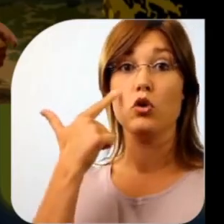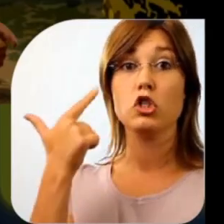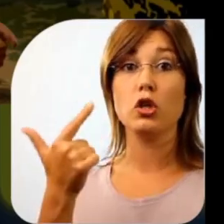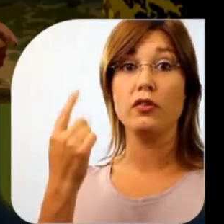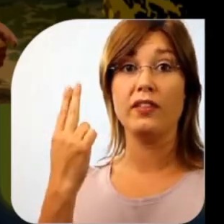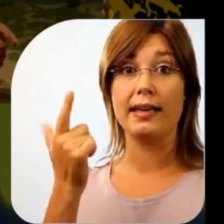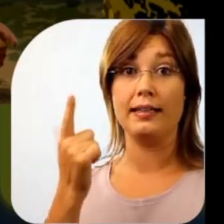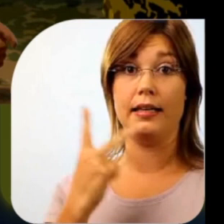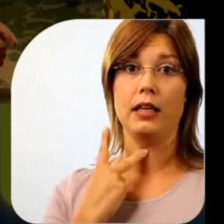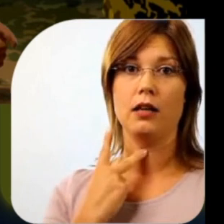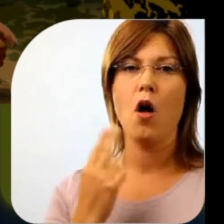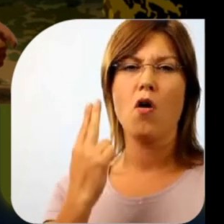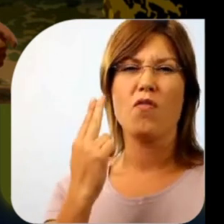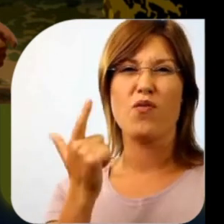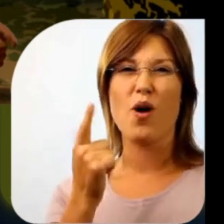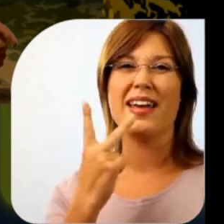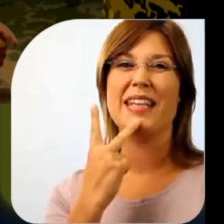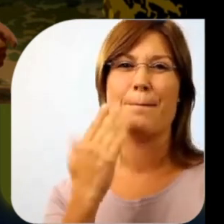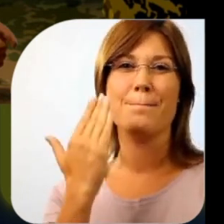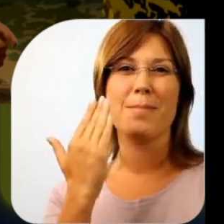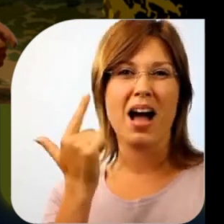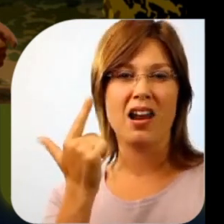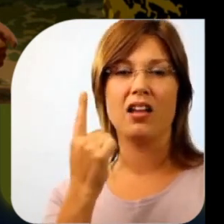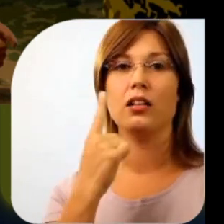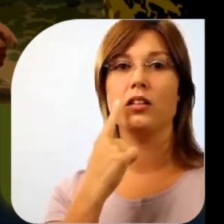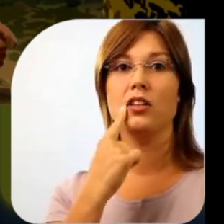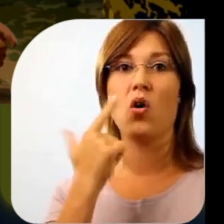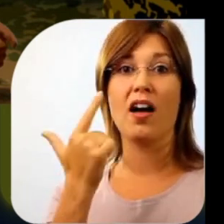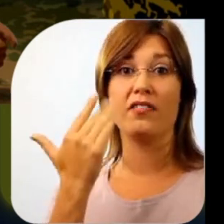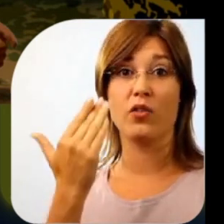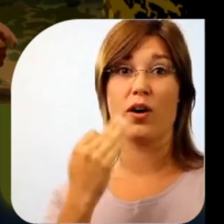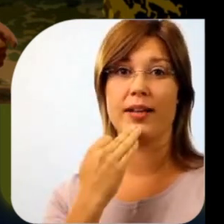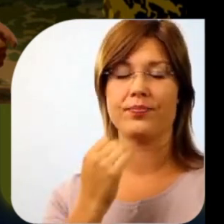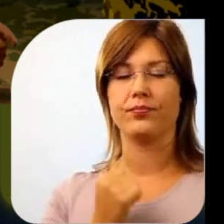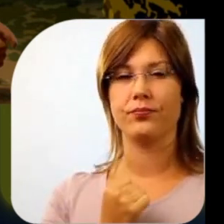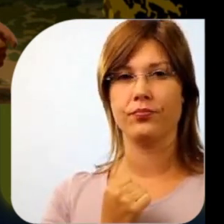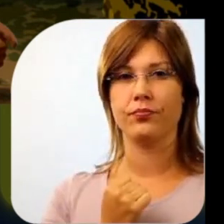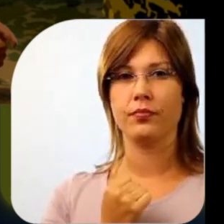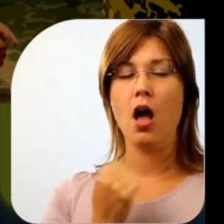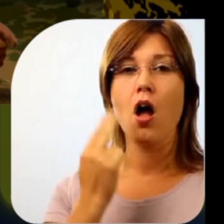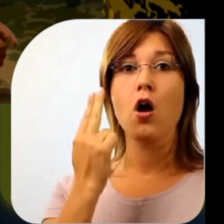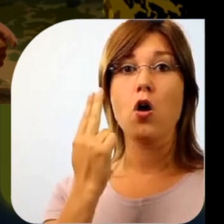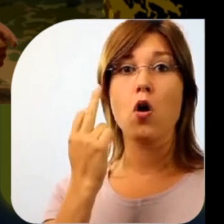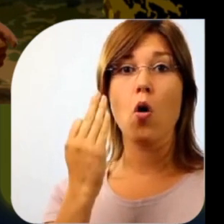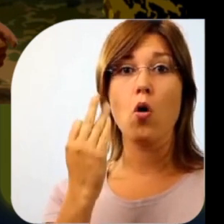Mais le chevalier voyait mal dans la forêt.